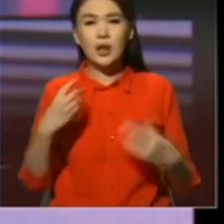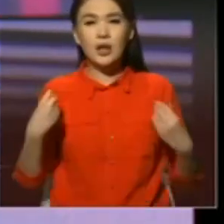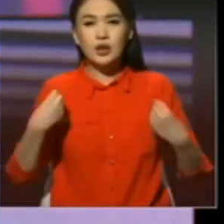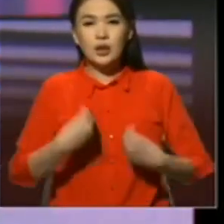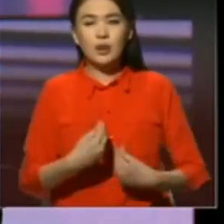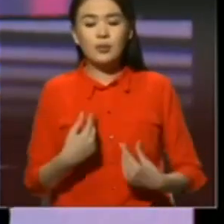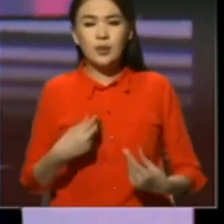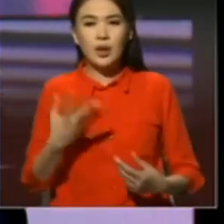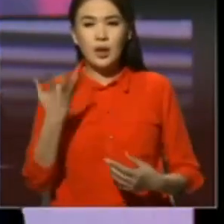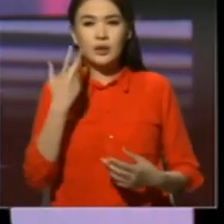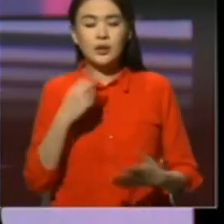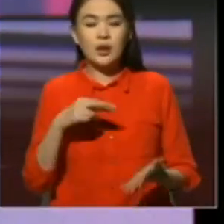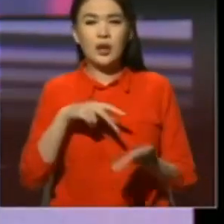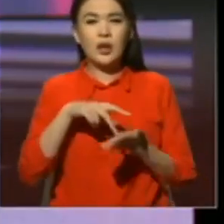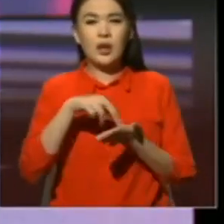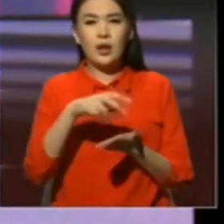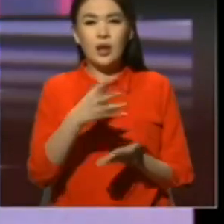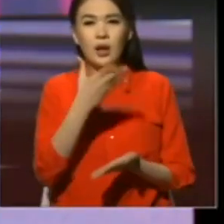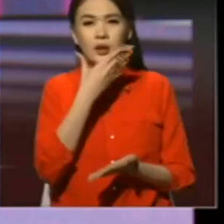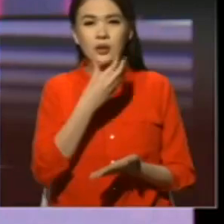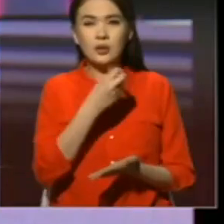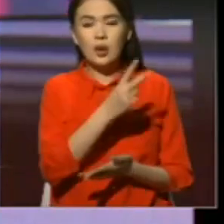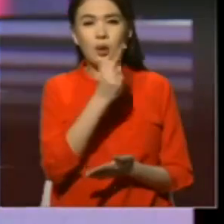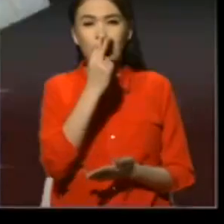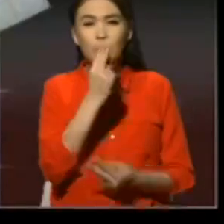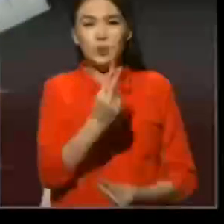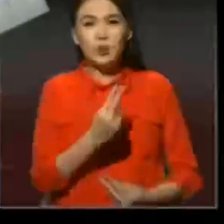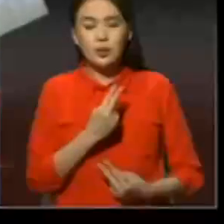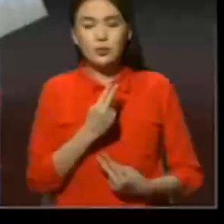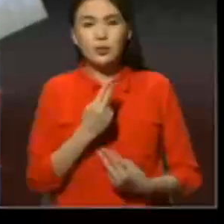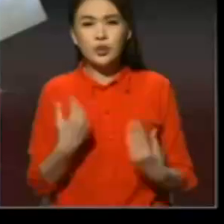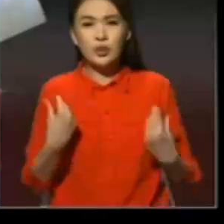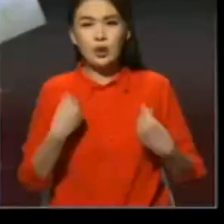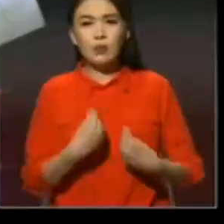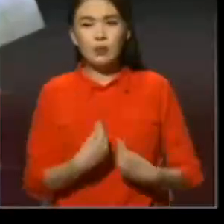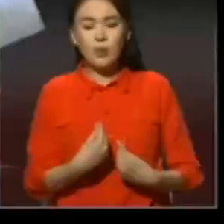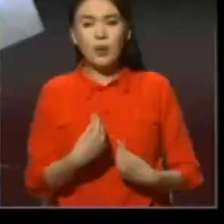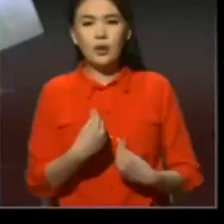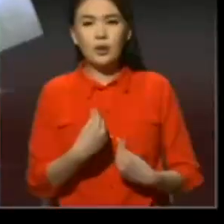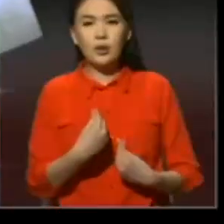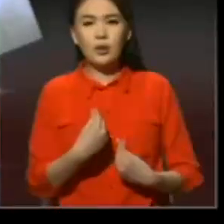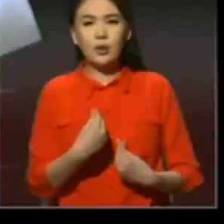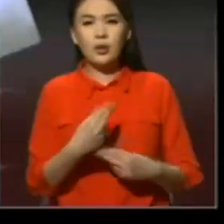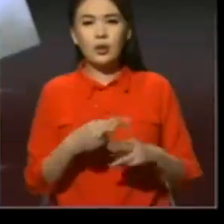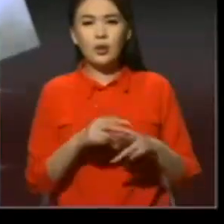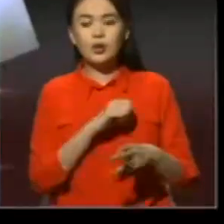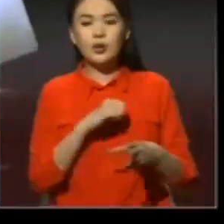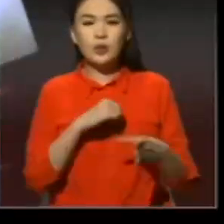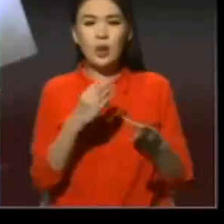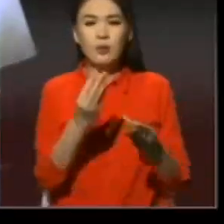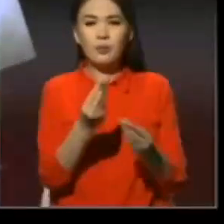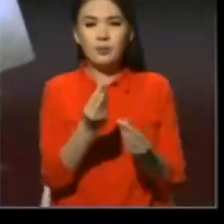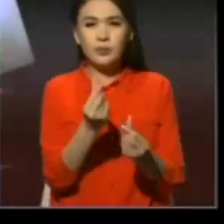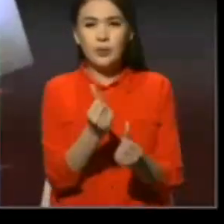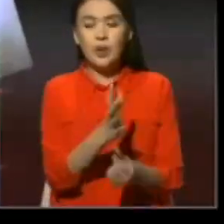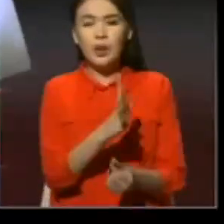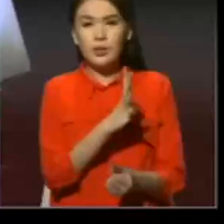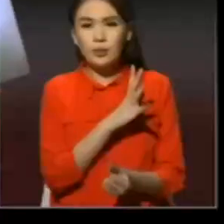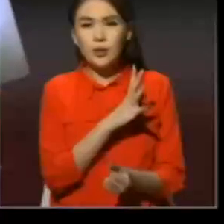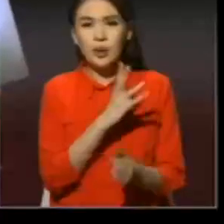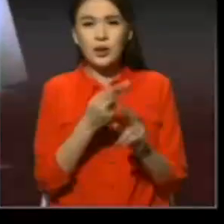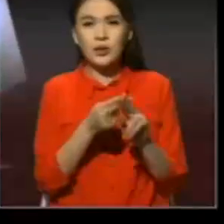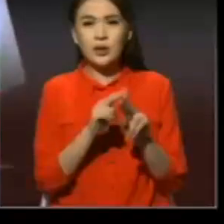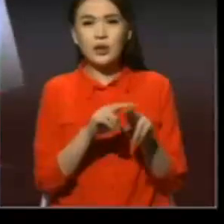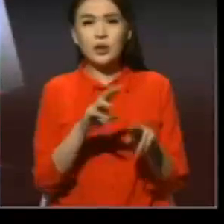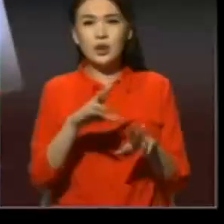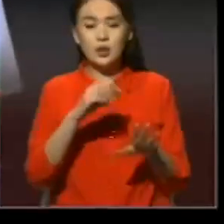шықтым әдемі. Ол кісі көріп, сол шапанға келді де көрді. Шапанды қолмен ұстап, бұл